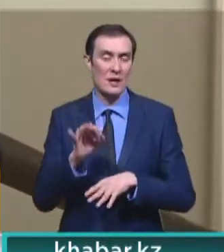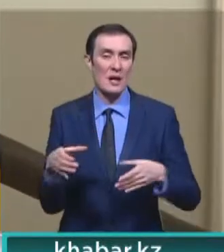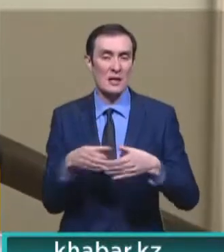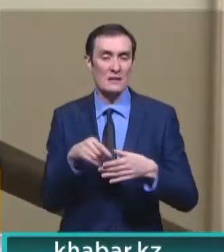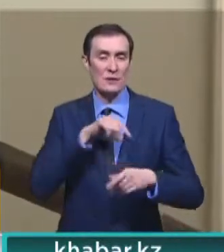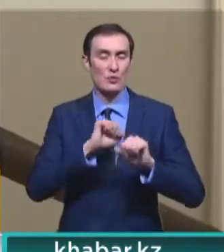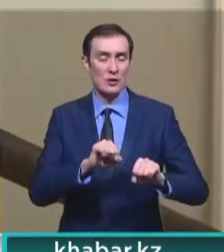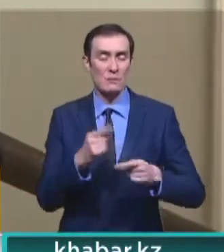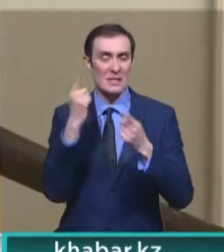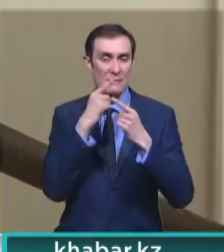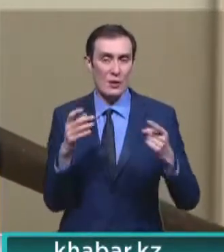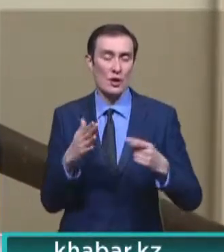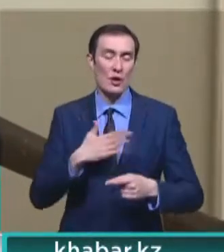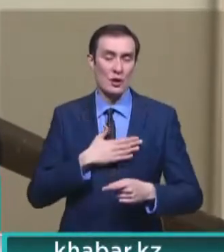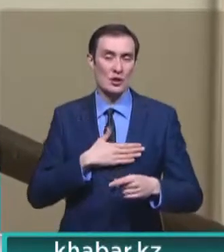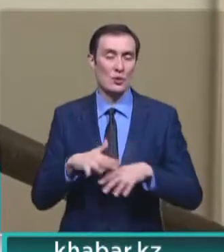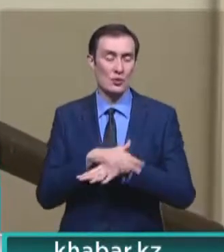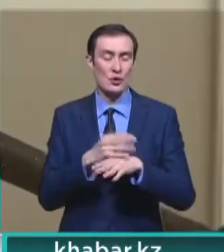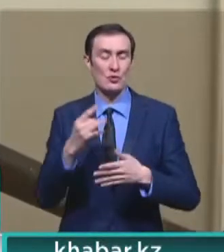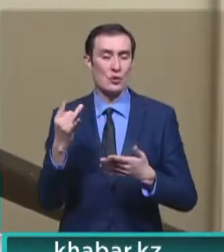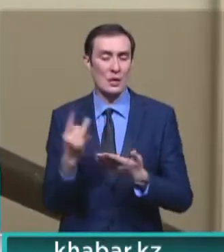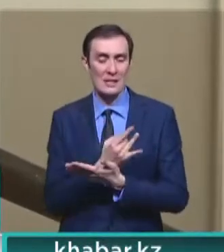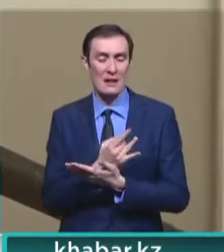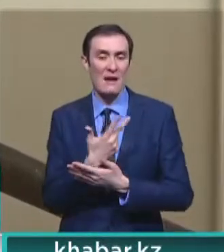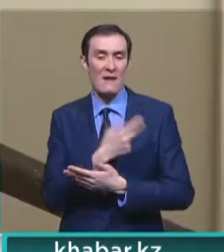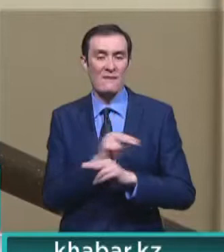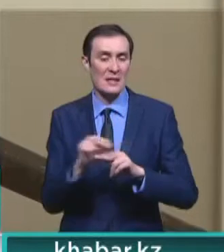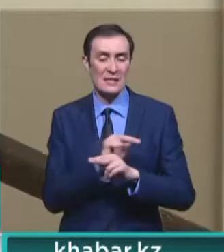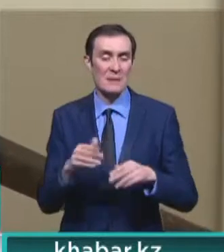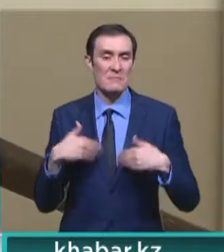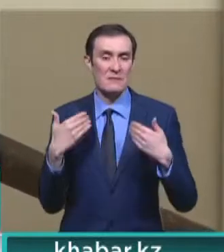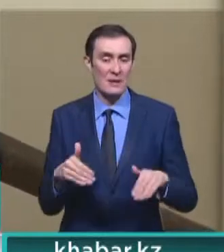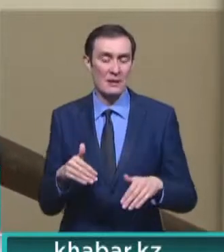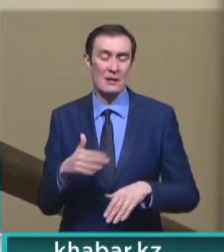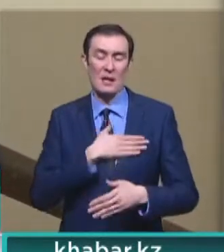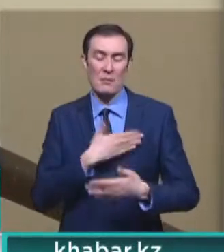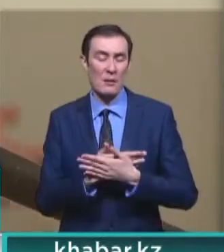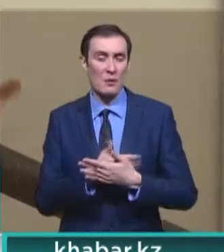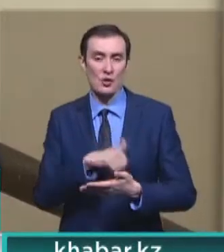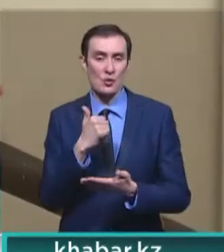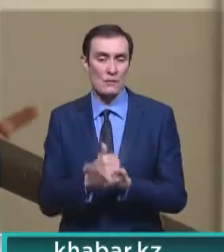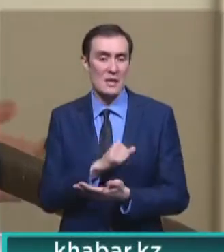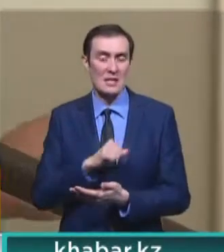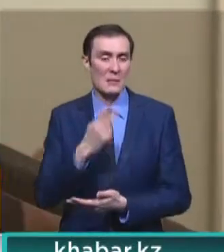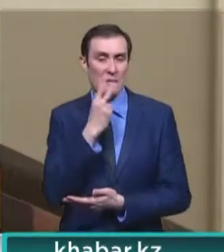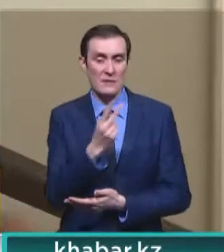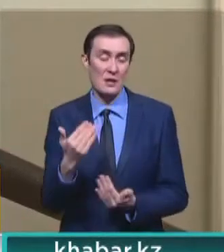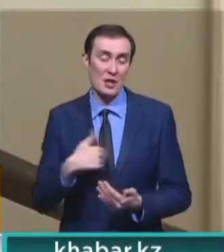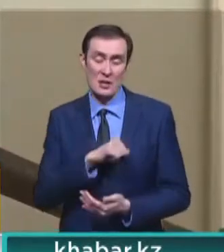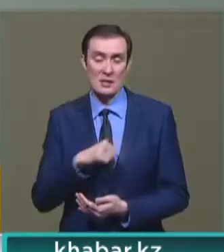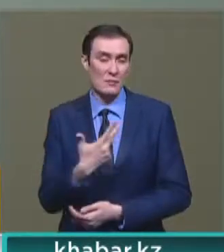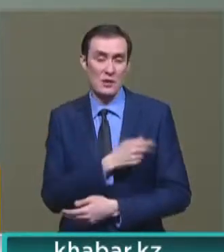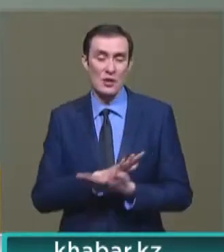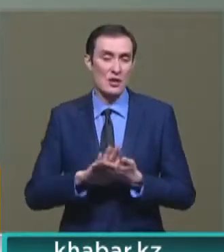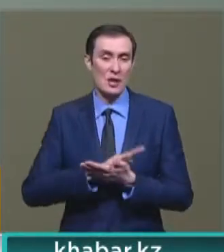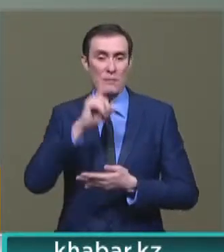поэтому я призываю наши вышли еще раз к патчу вакцина он безвредны добровольно основе никаких вы увидите увидели для только что получил никаких